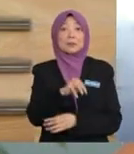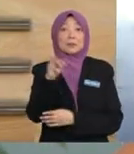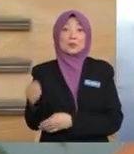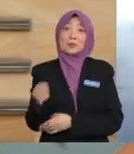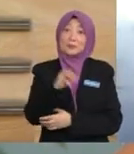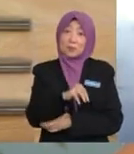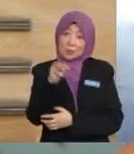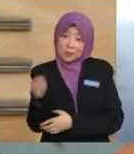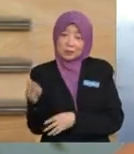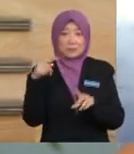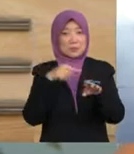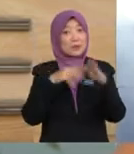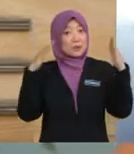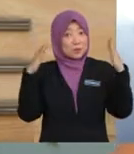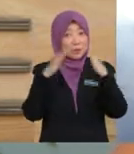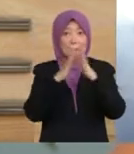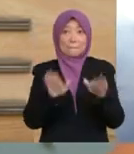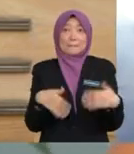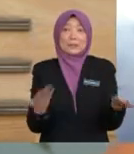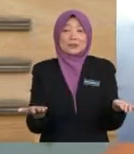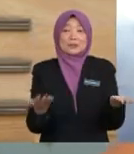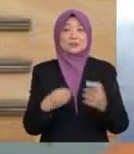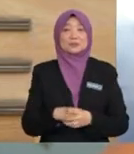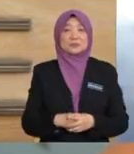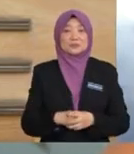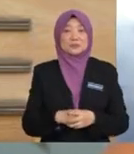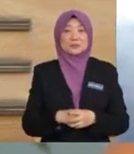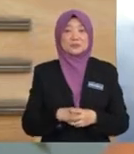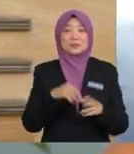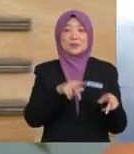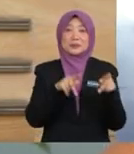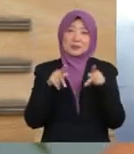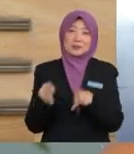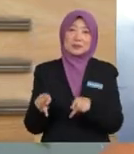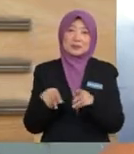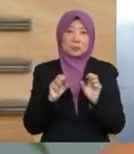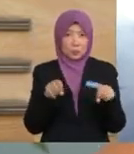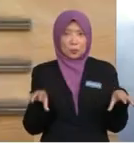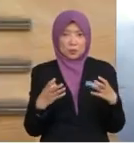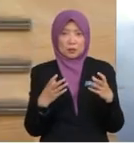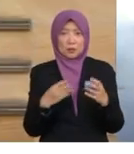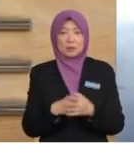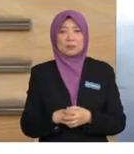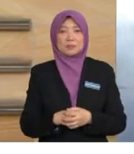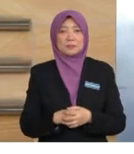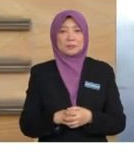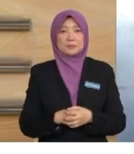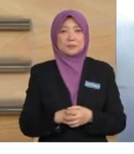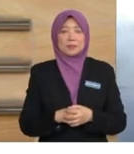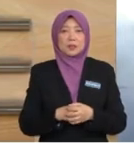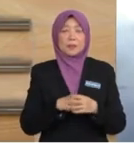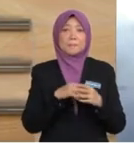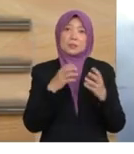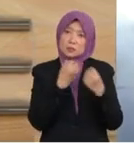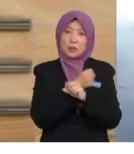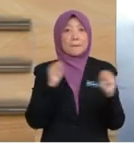dalam talian? Adik-adik Adam, adik-adik Emir, Amin, Fazrullah. Dah siap